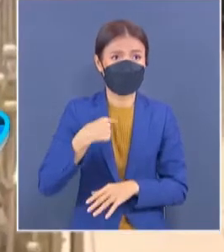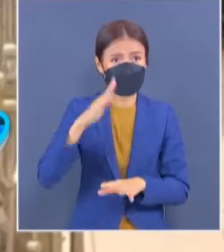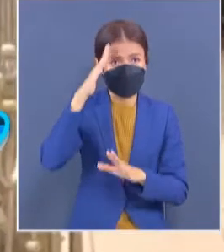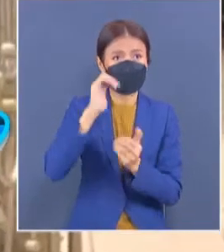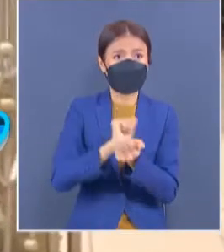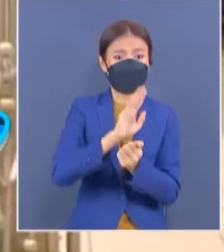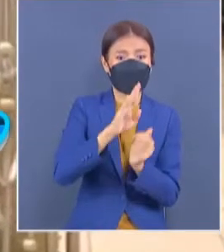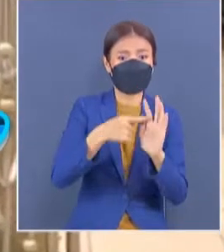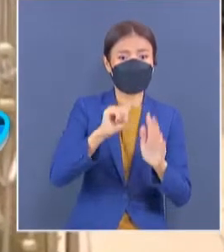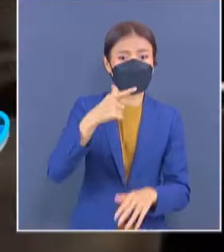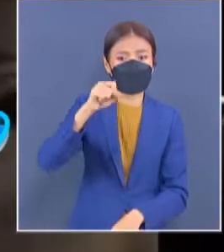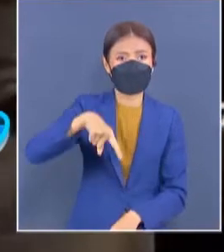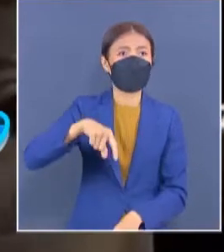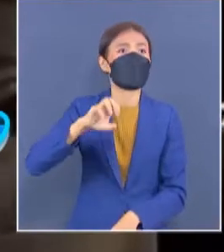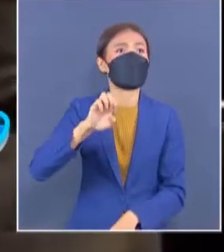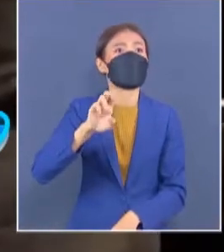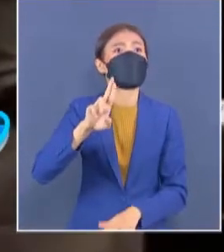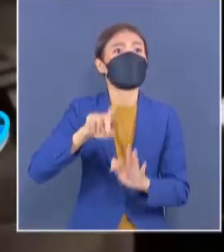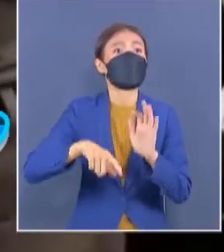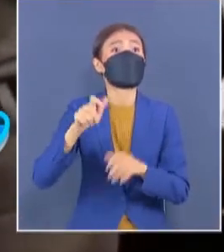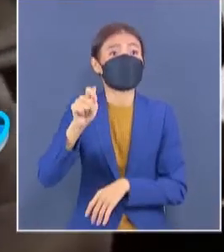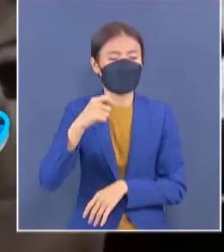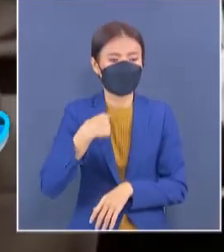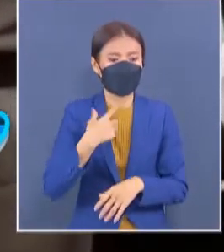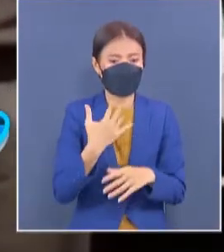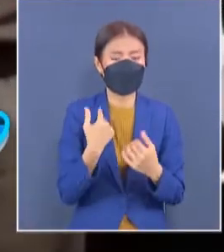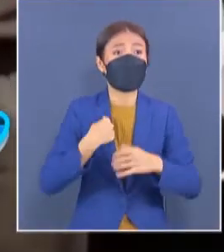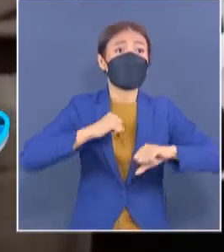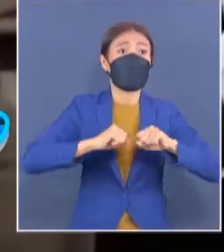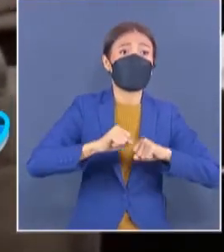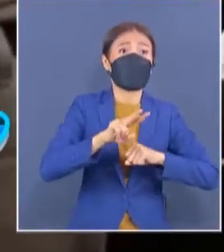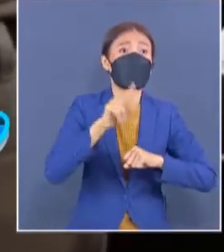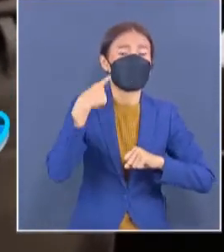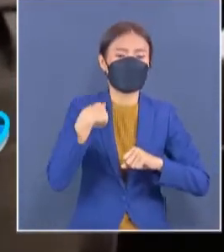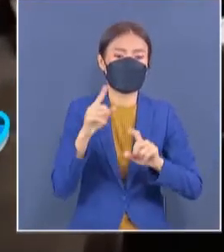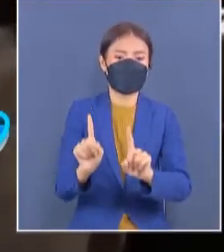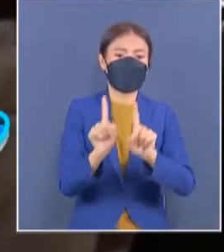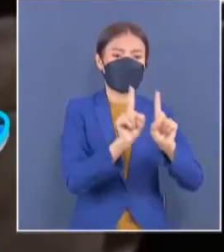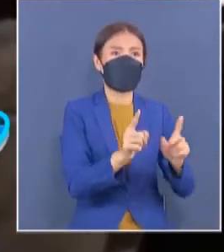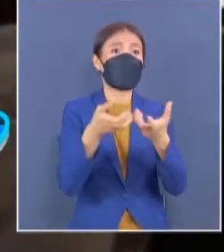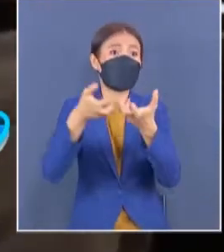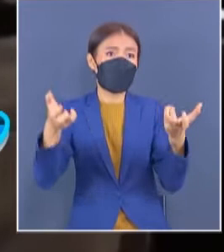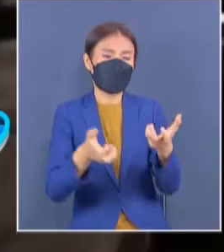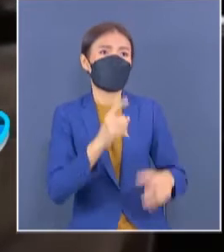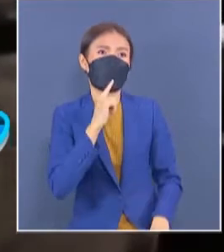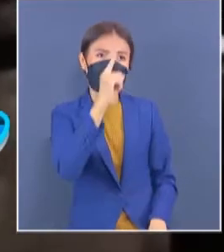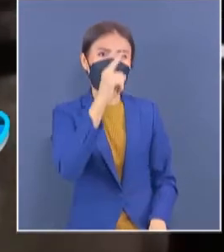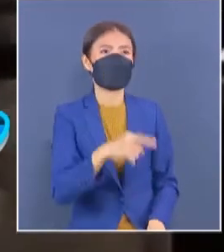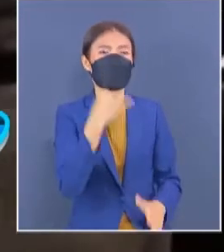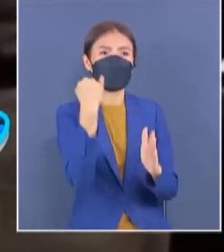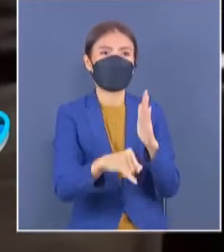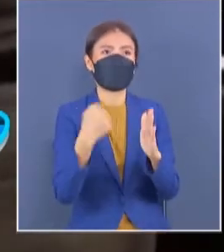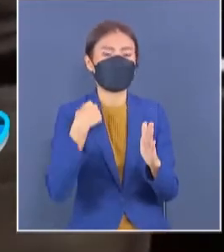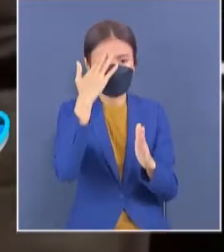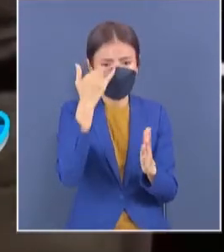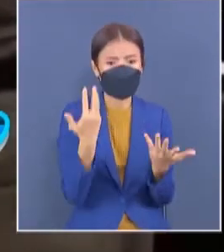ก็ได้แยกตัวไปสอบสวนก่อนที่จะมีการแจ้งข้อหาด้วยเช่นเดียวกันนะครับนั่นคือข้อหาร่วมกันกระทำให้เกิดระเบิดจนน่าจะเป็นอันตร